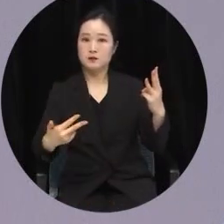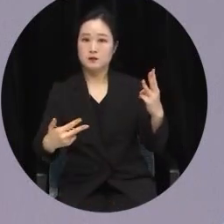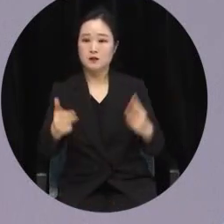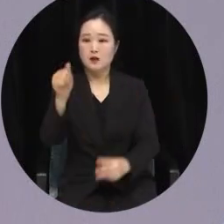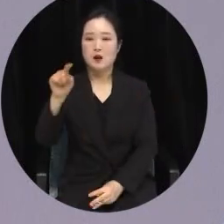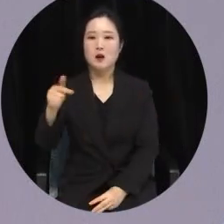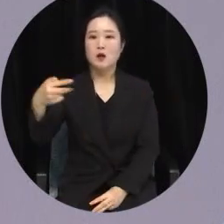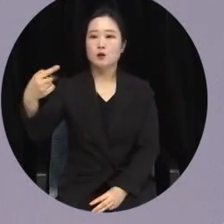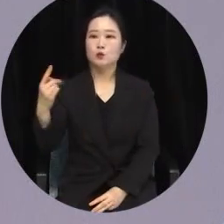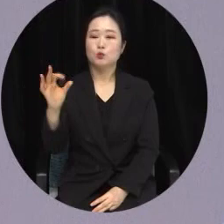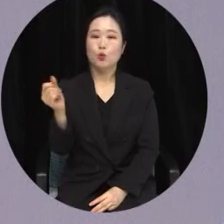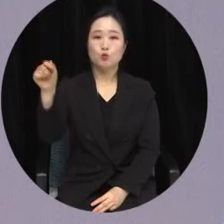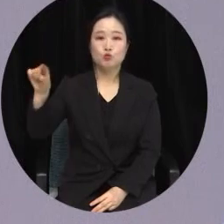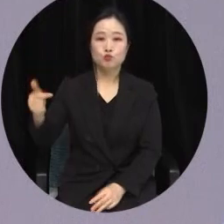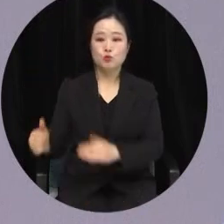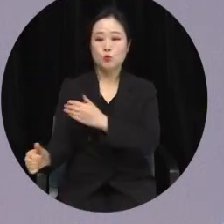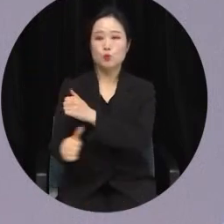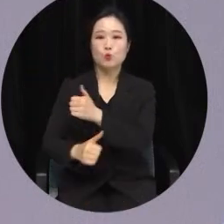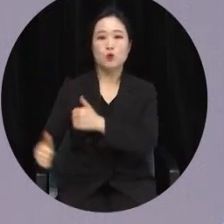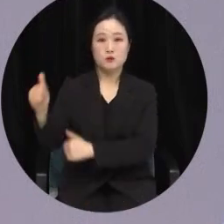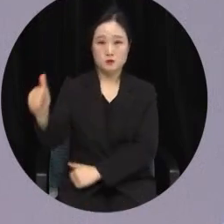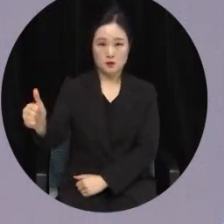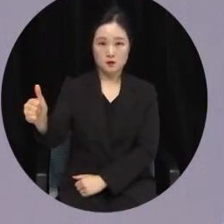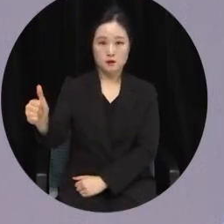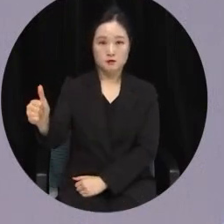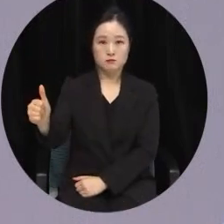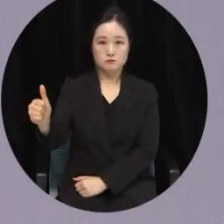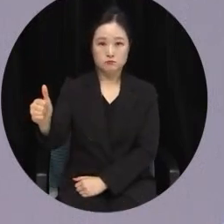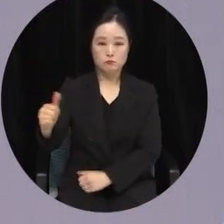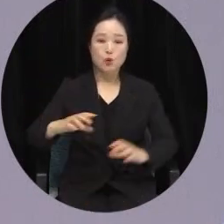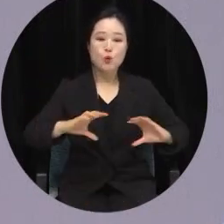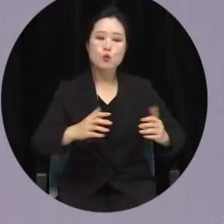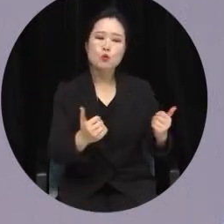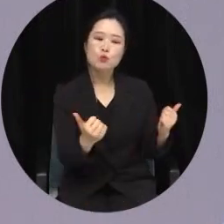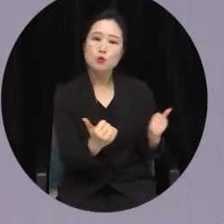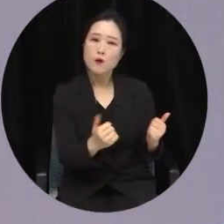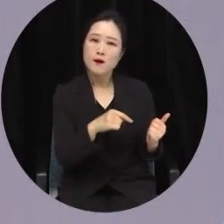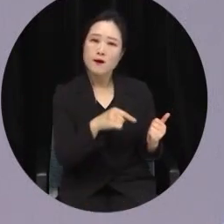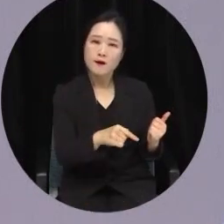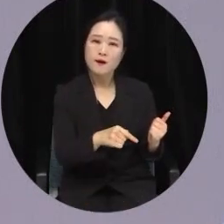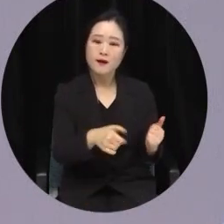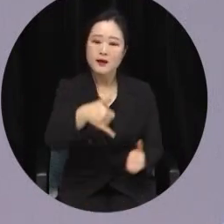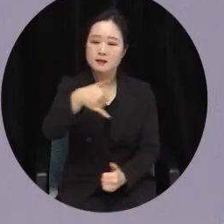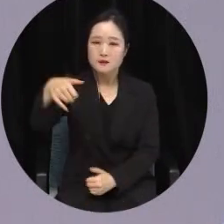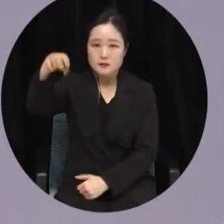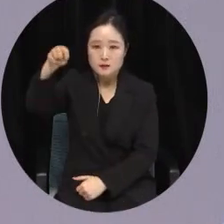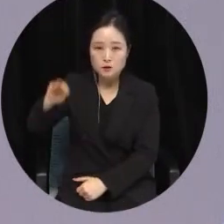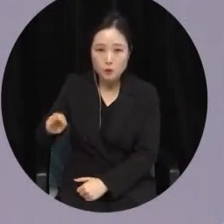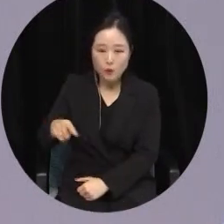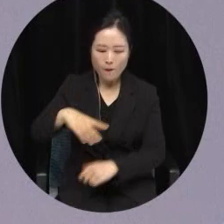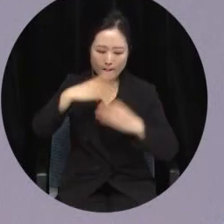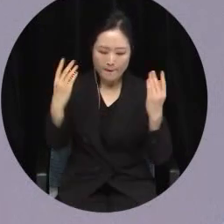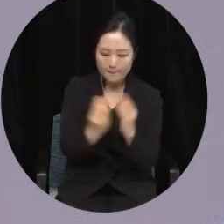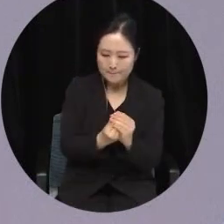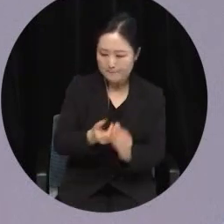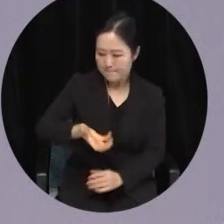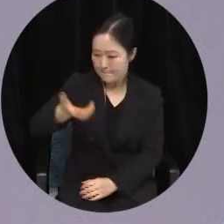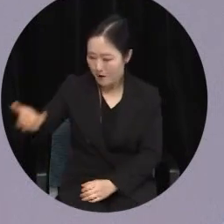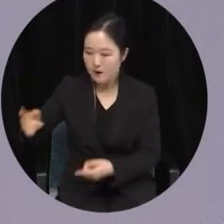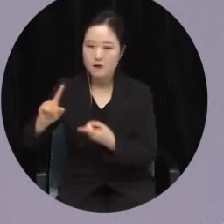국민의힘 대표위원장께서 국회를 세종시로 완전 이전하는